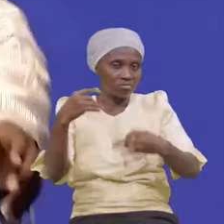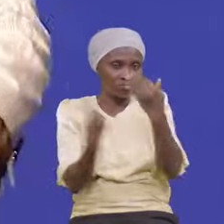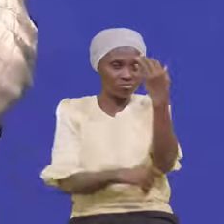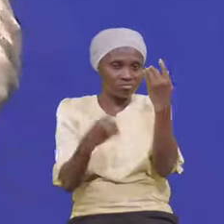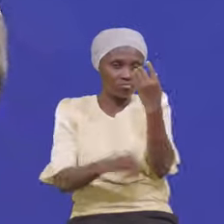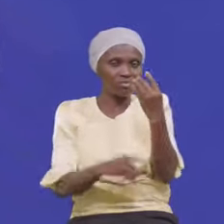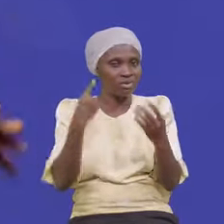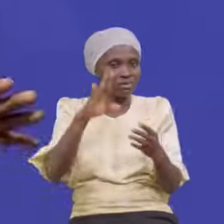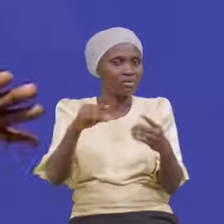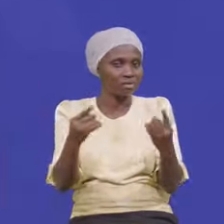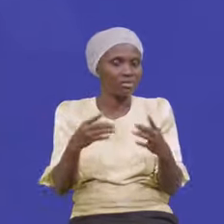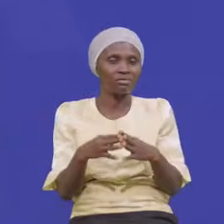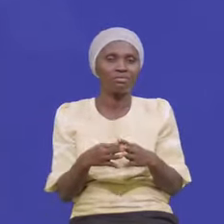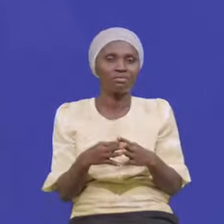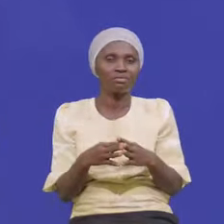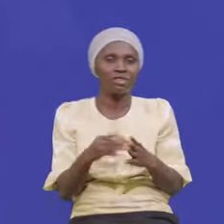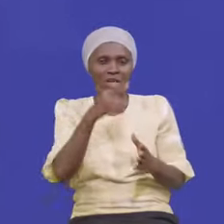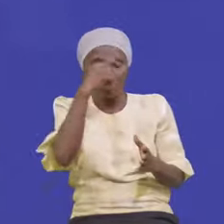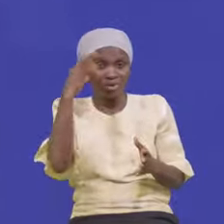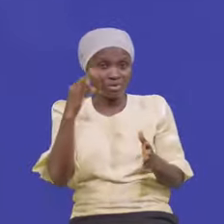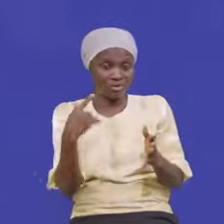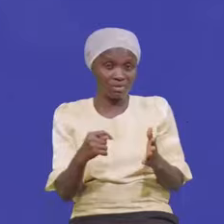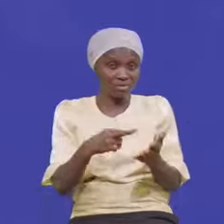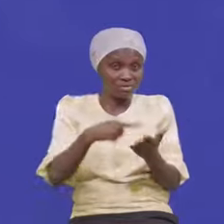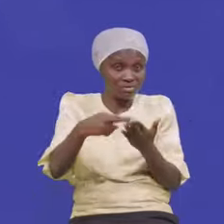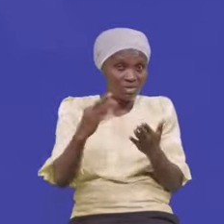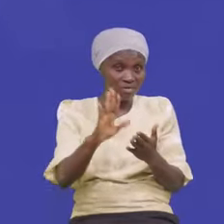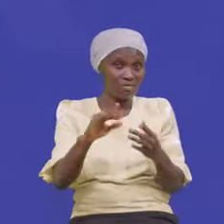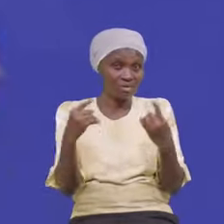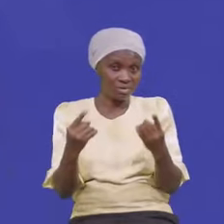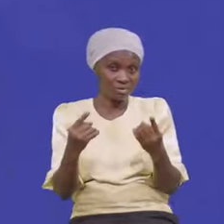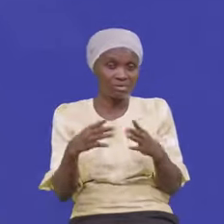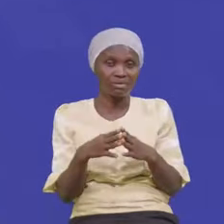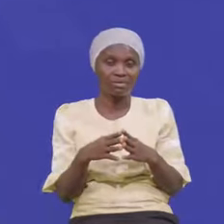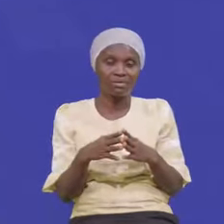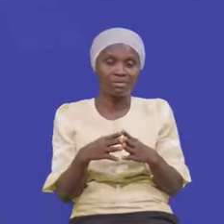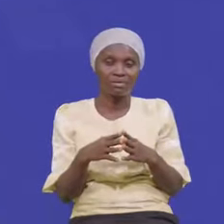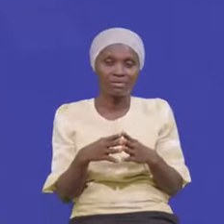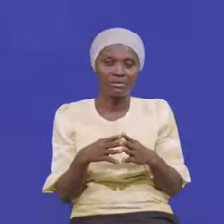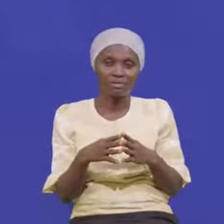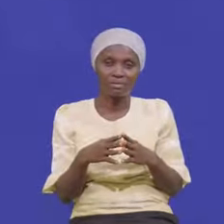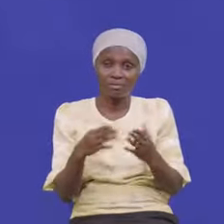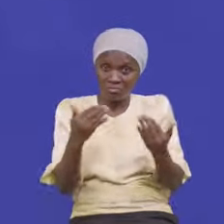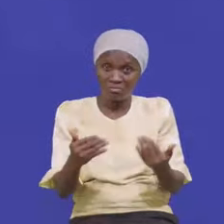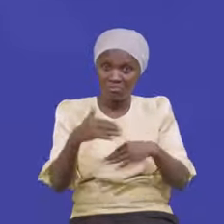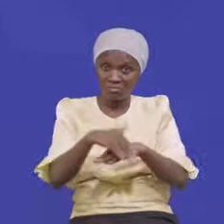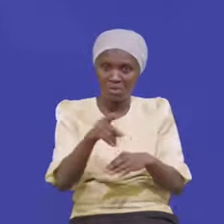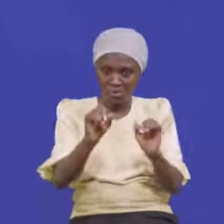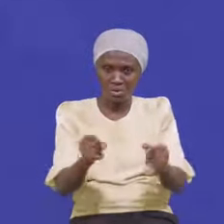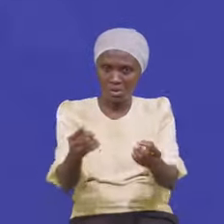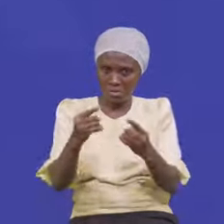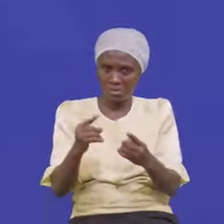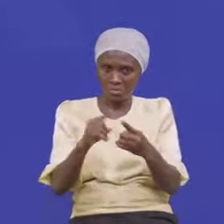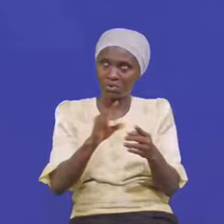వెళ్తున్నామనే ఆలోచన మీకుందా? Because of the consequence of your sin. మీ యొక్క పాపము పరియవసానాన్ని బట్టి. Tonight you can come to Christ.